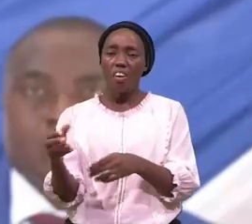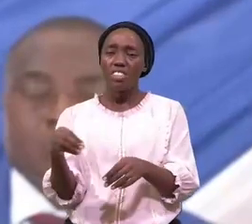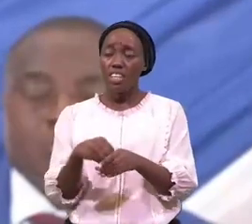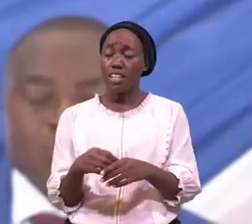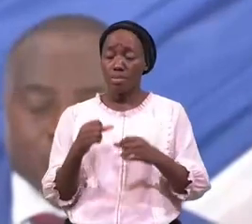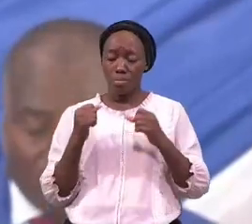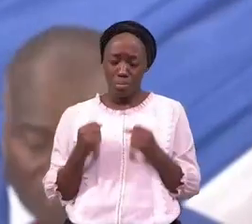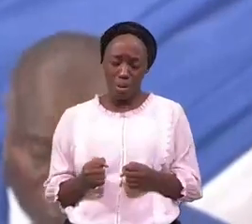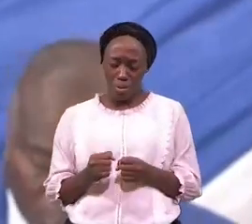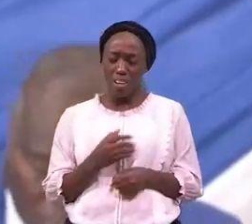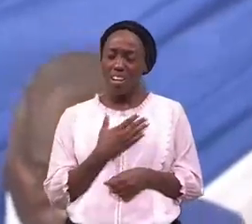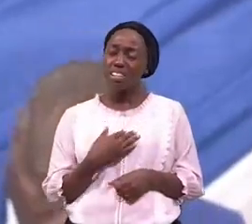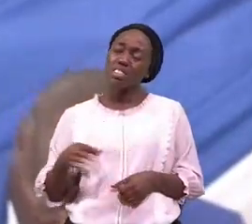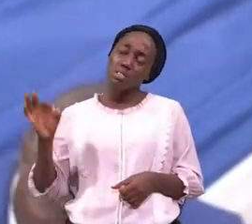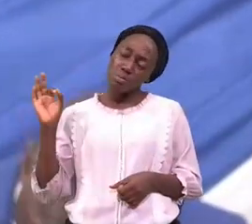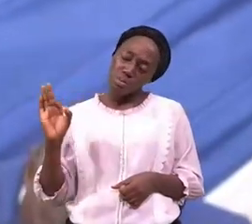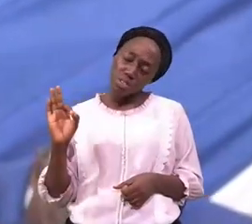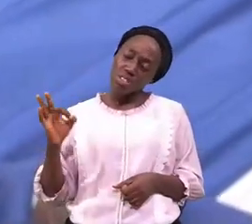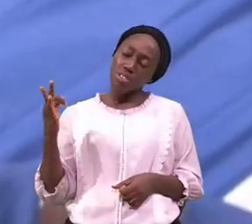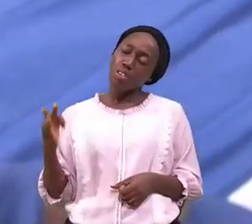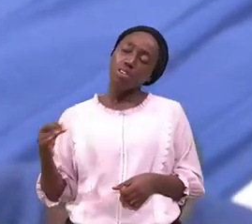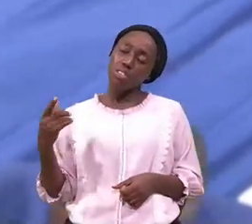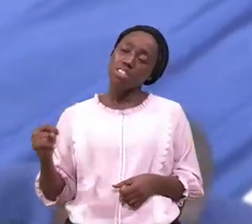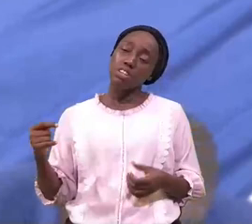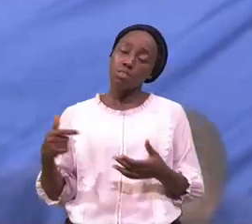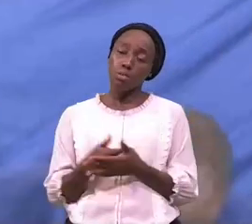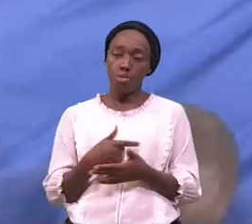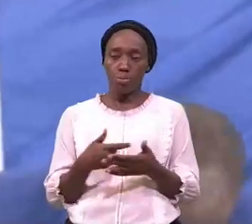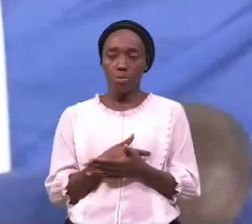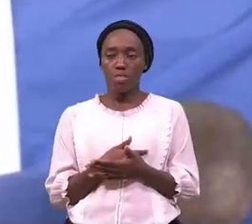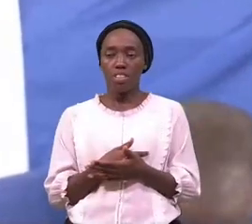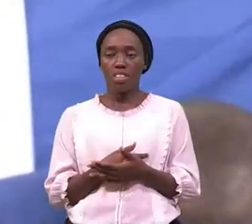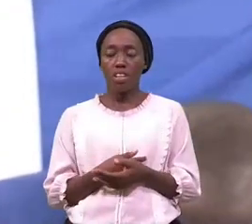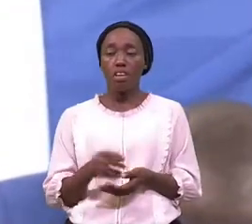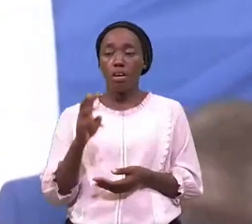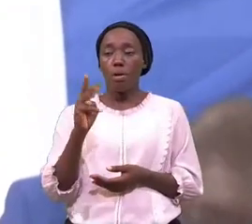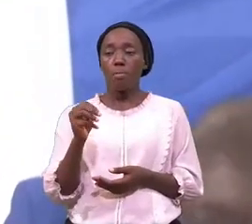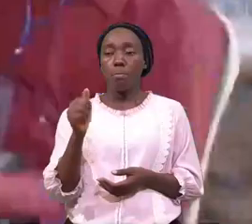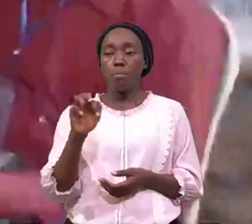nous parlons donc d'avancer dans la puissance de la prédication.